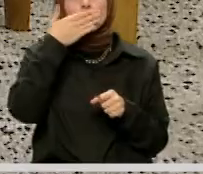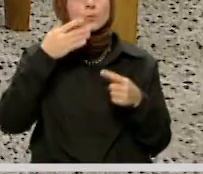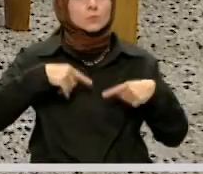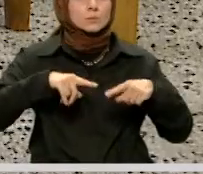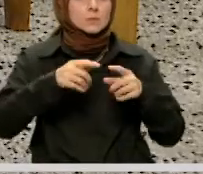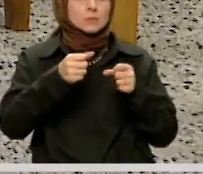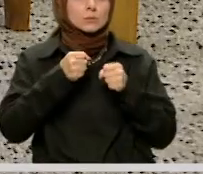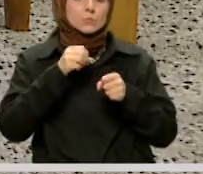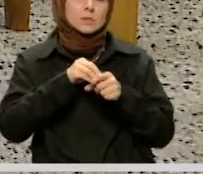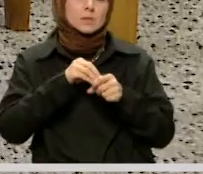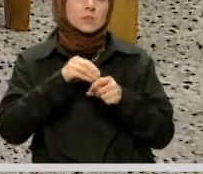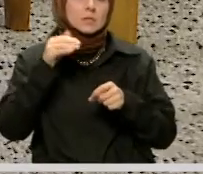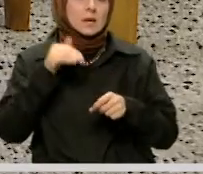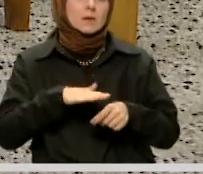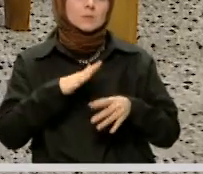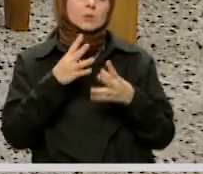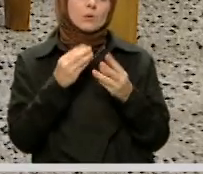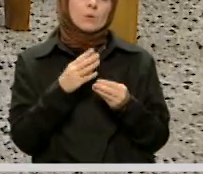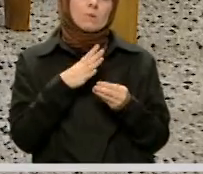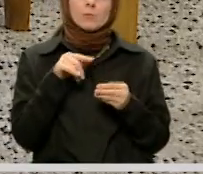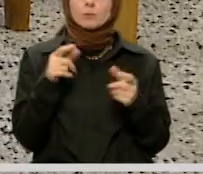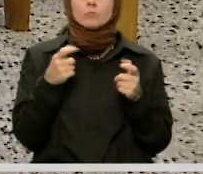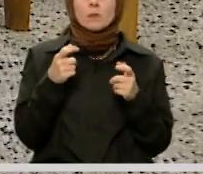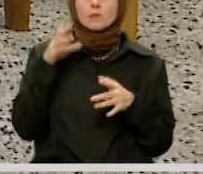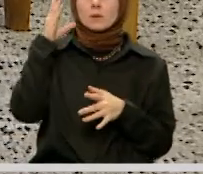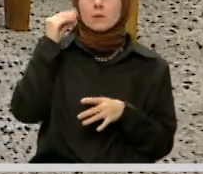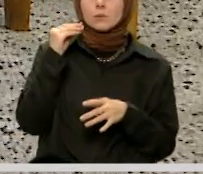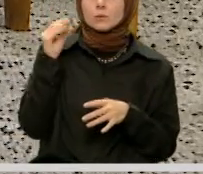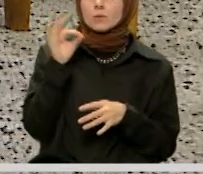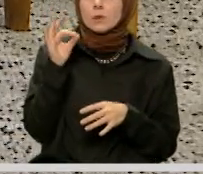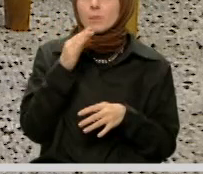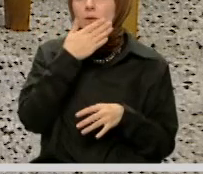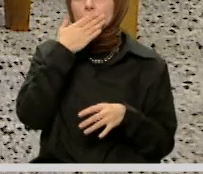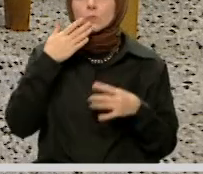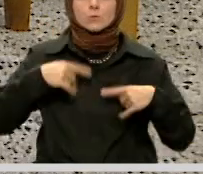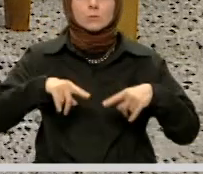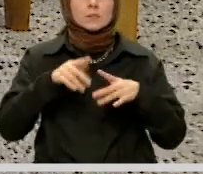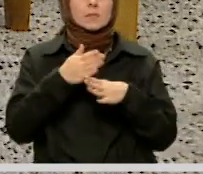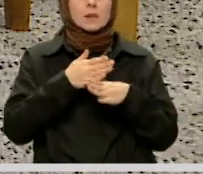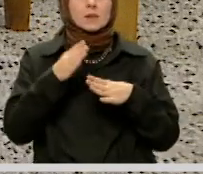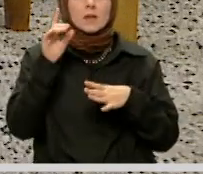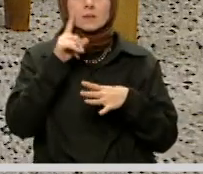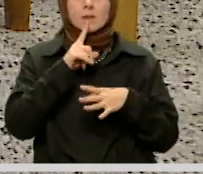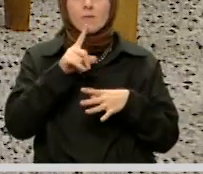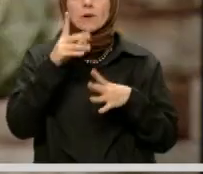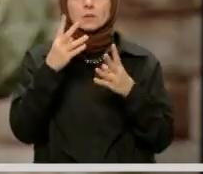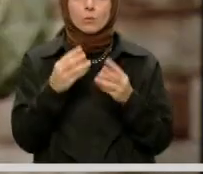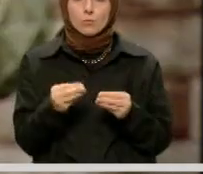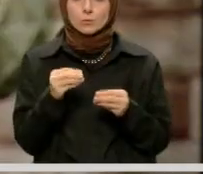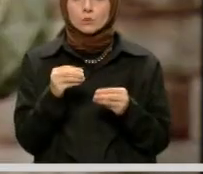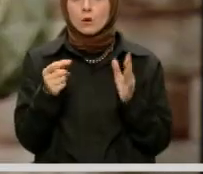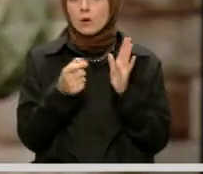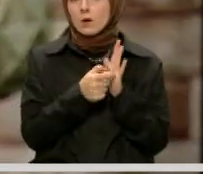gelmiştir. Nereden anlıyoruz bunu? Hemen oruç bize niye farz kılınmış? Ayete baktığımızda